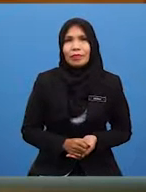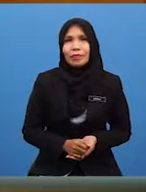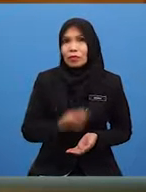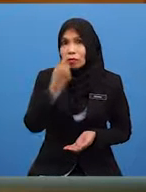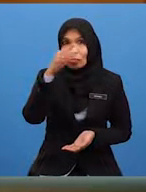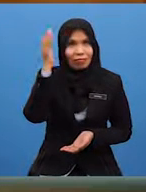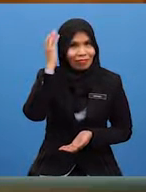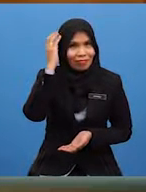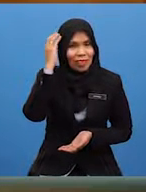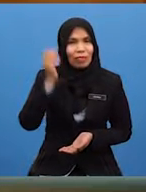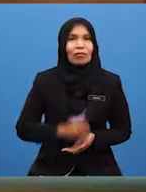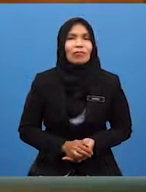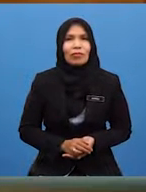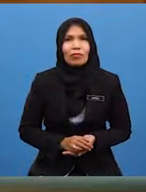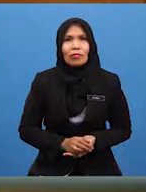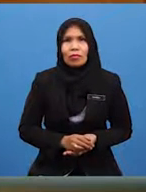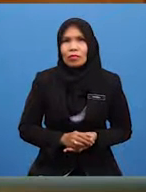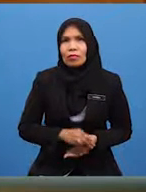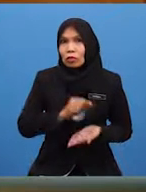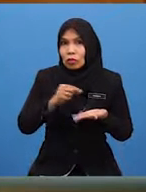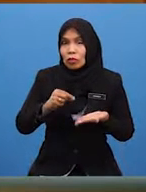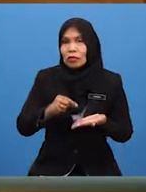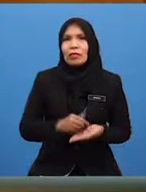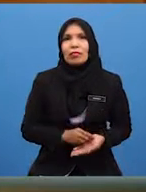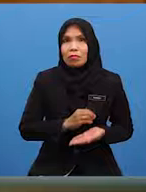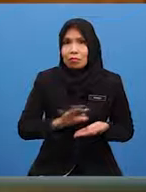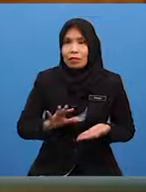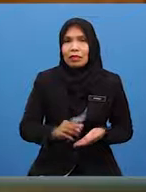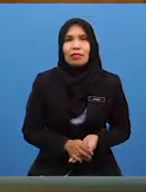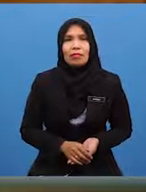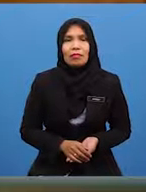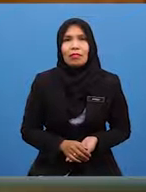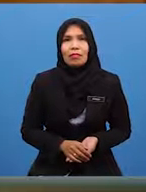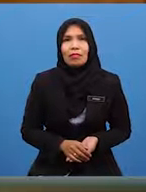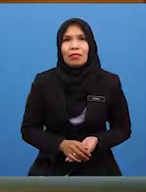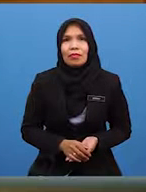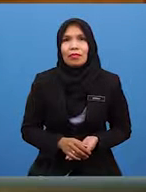Braille telah dicipta oleh Louis Braille pada tahun